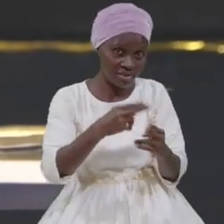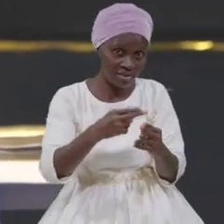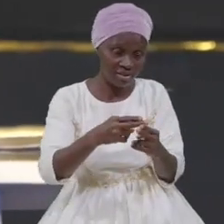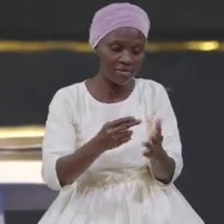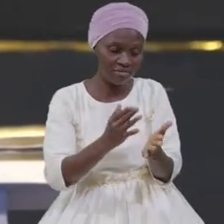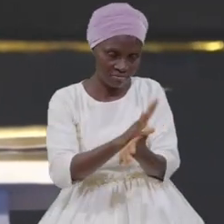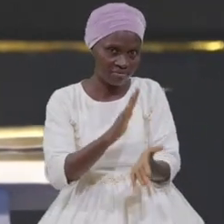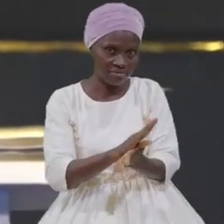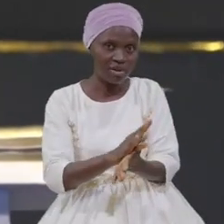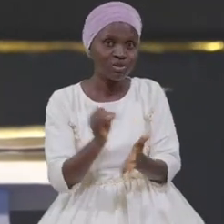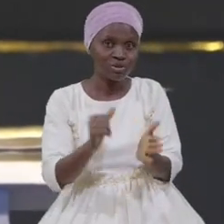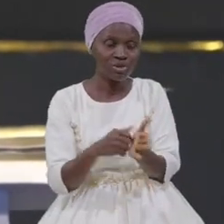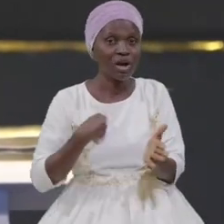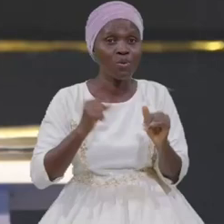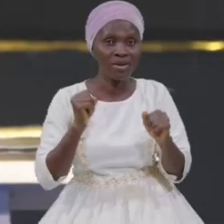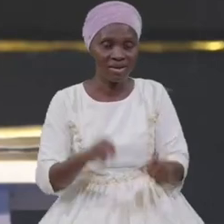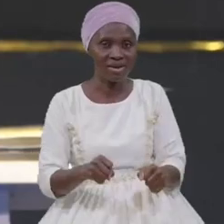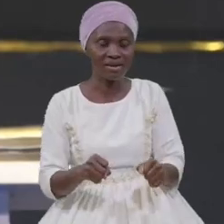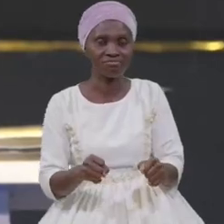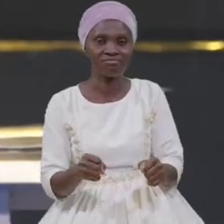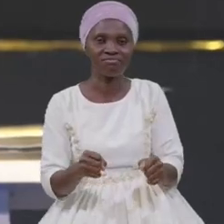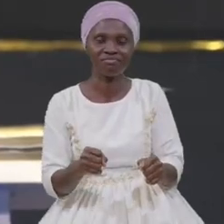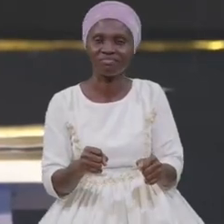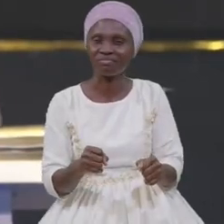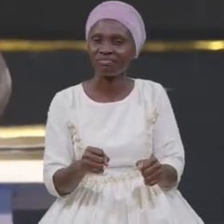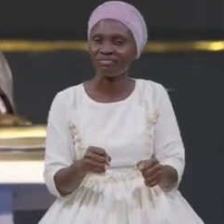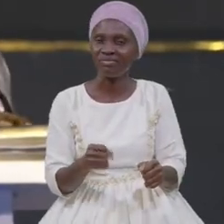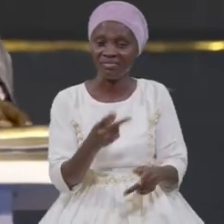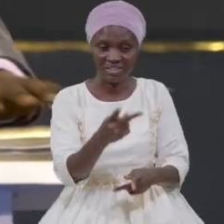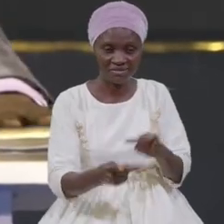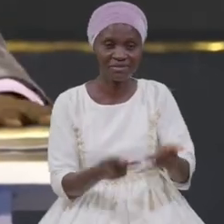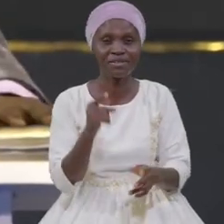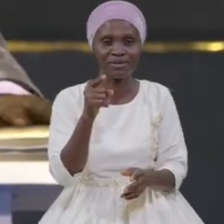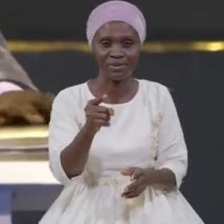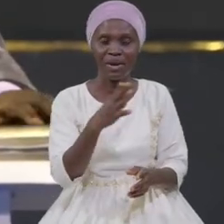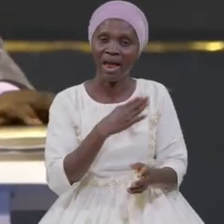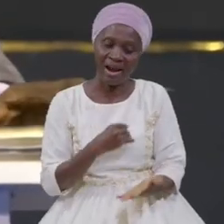Pour vous identifier et vous identifier avec nous.